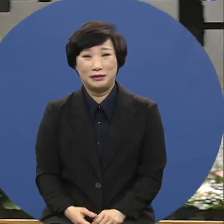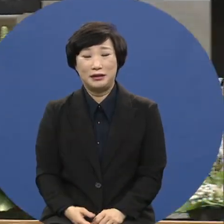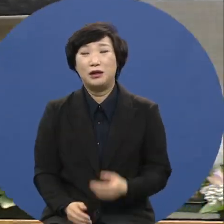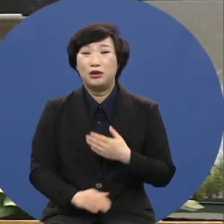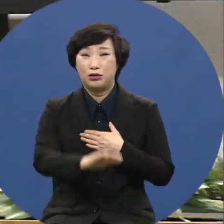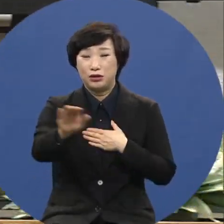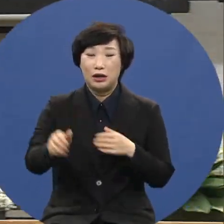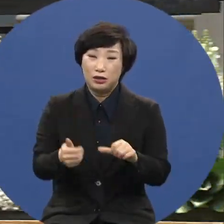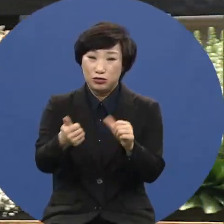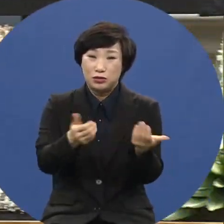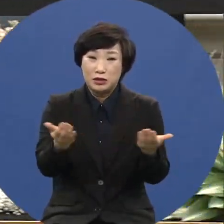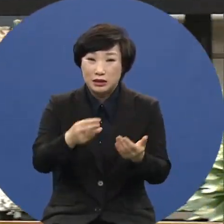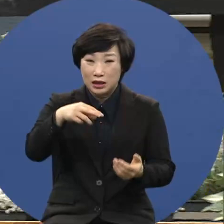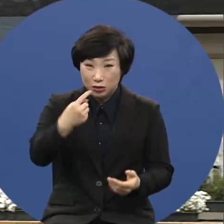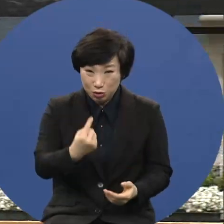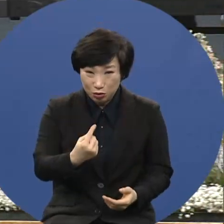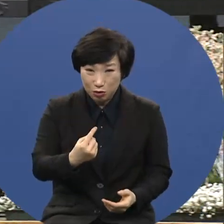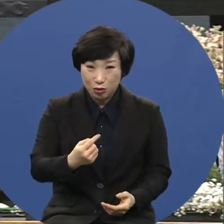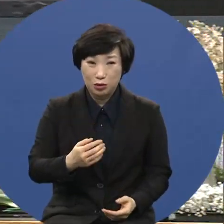우리가 죽는 일이라도